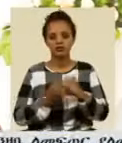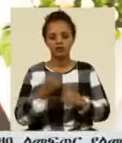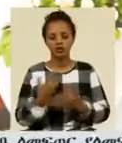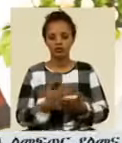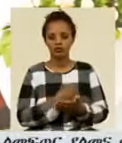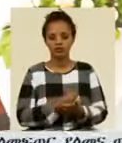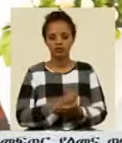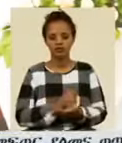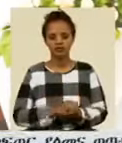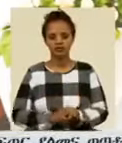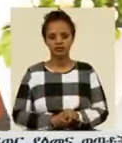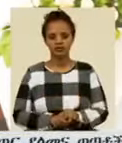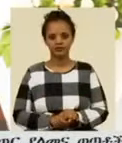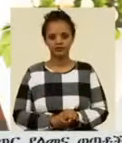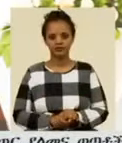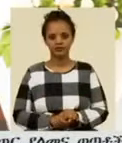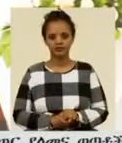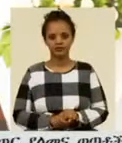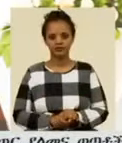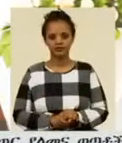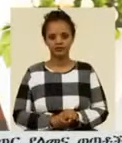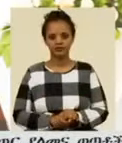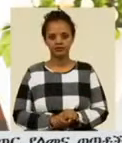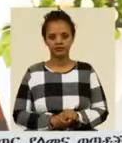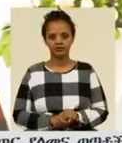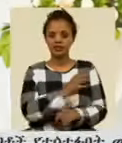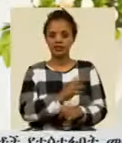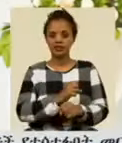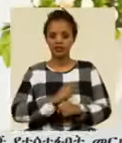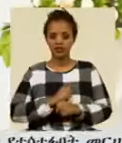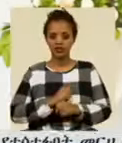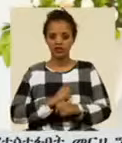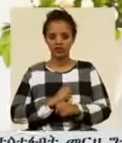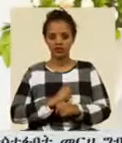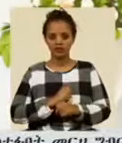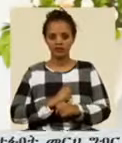በመውሰድ ሙሉ ክትባት እንደተወሰደ